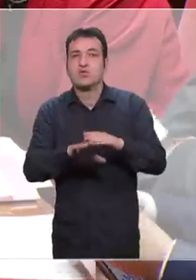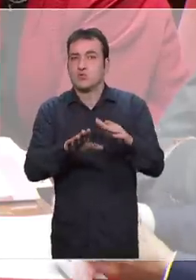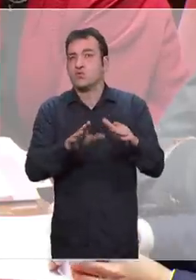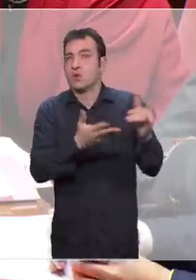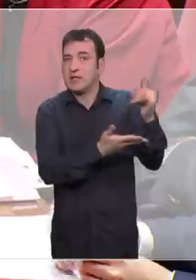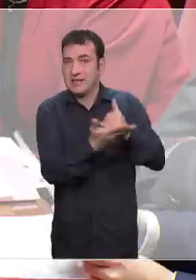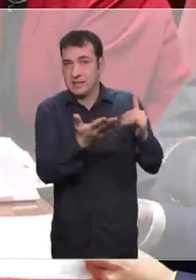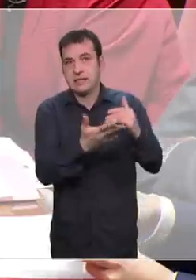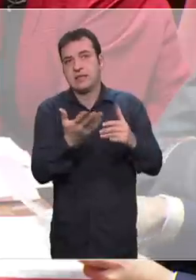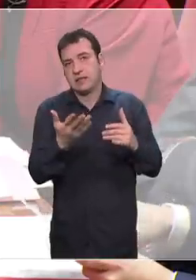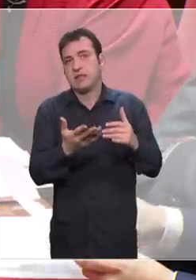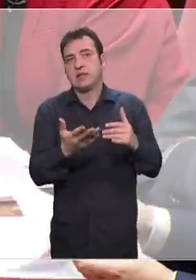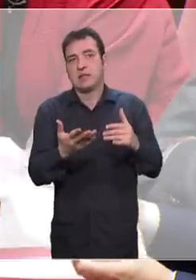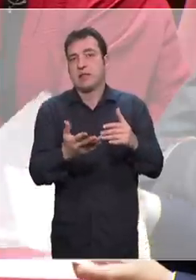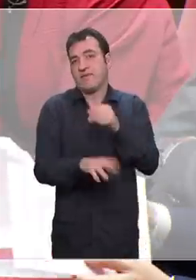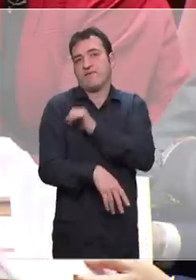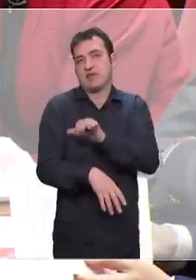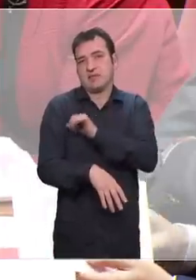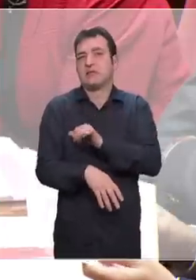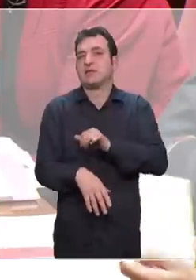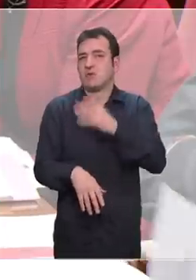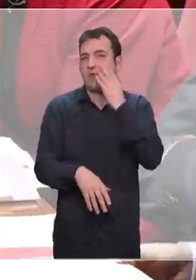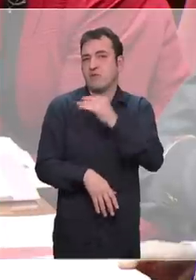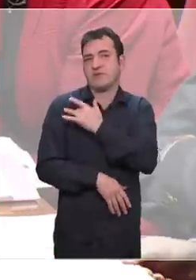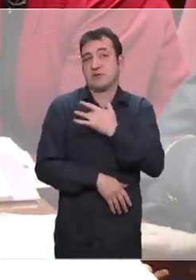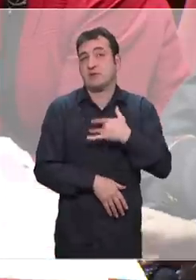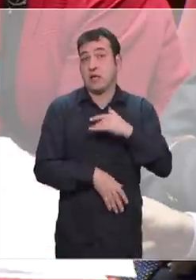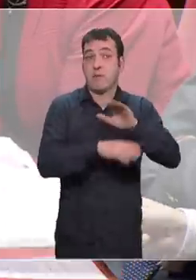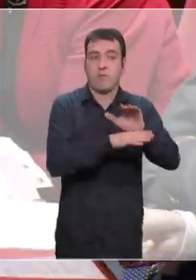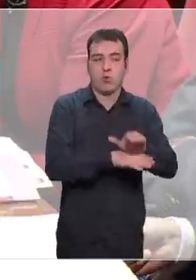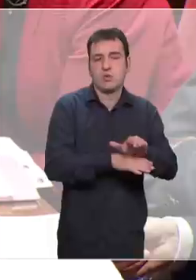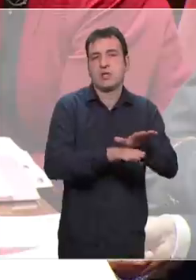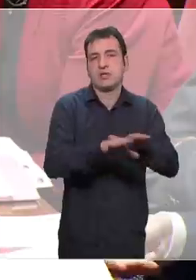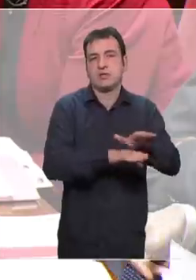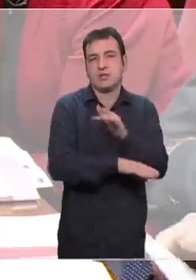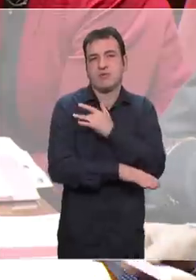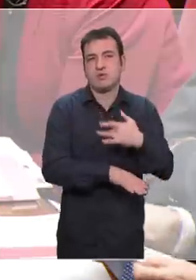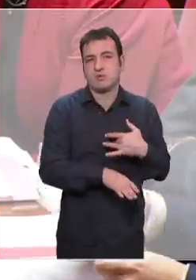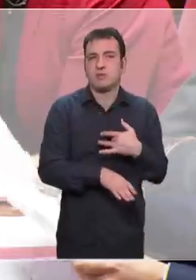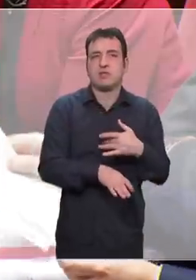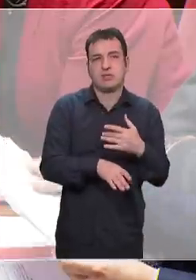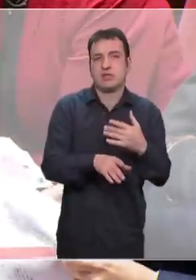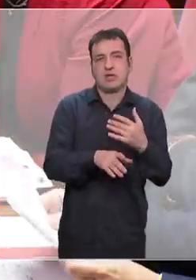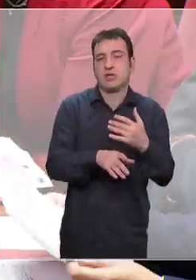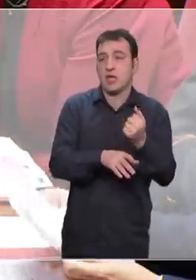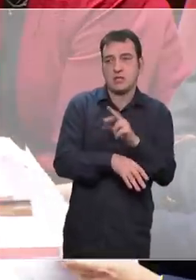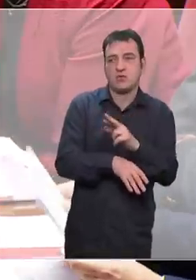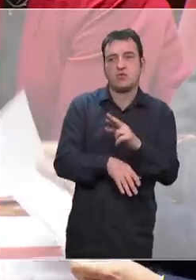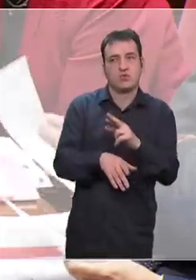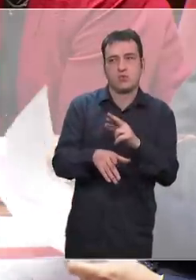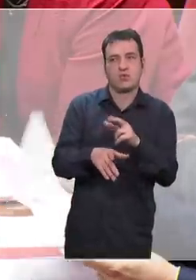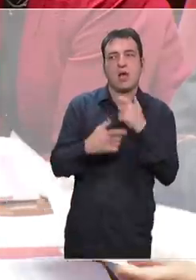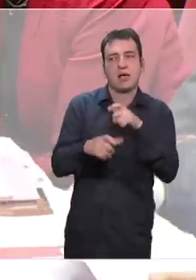la vaccination des professionnels de santé protège le système de santé et garantit un accès aux soins pour tous. Nous n'irons